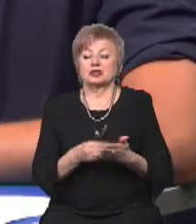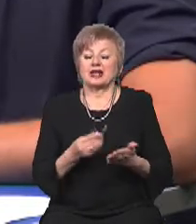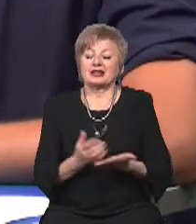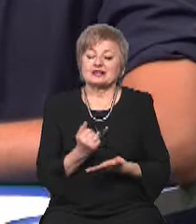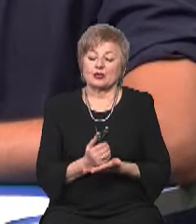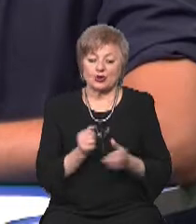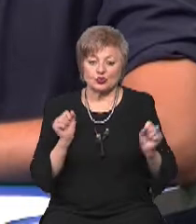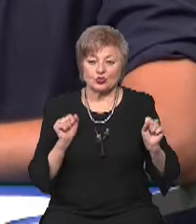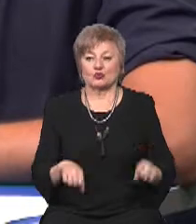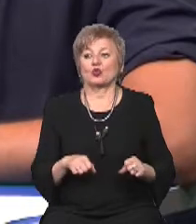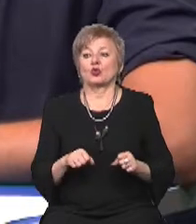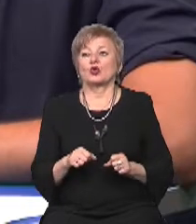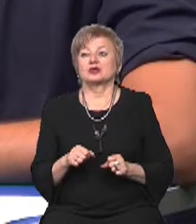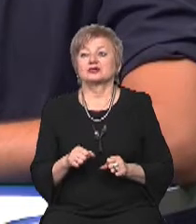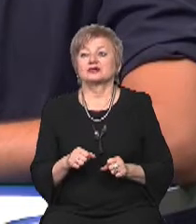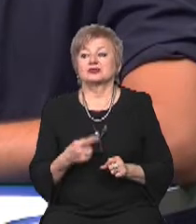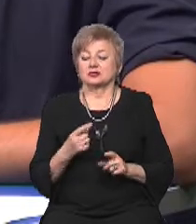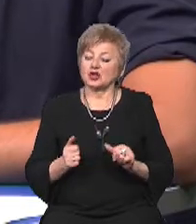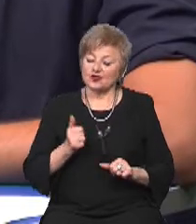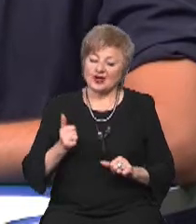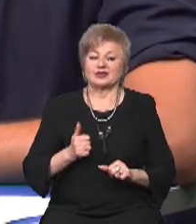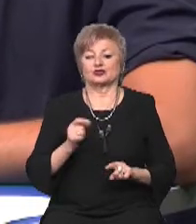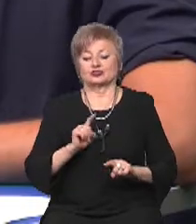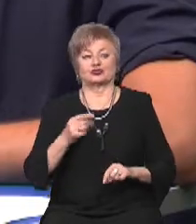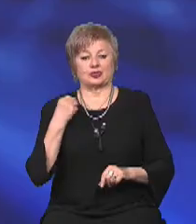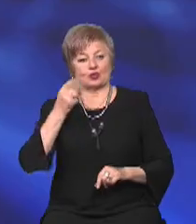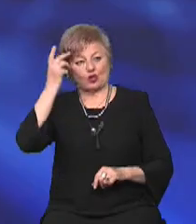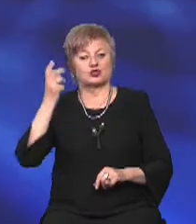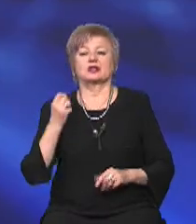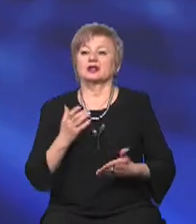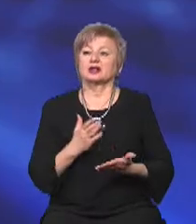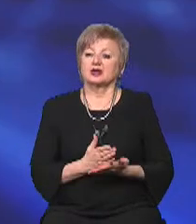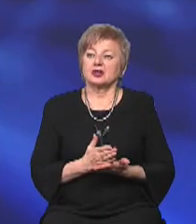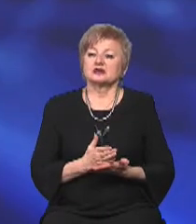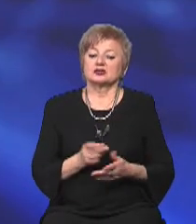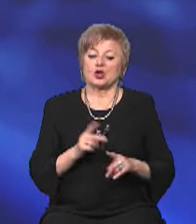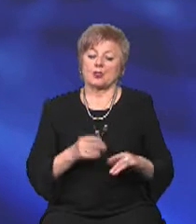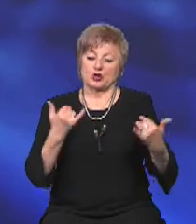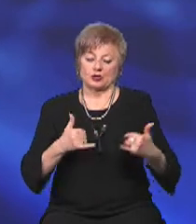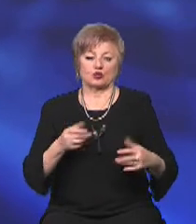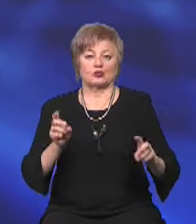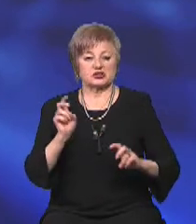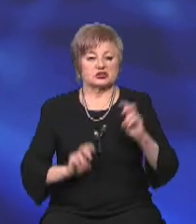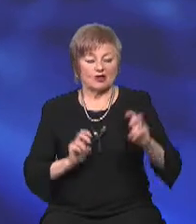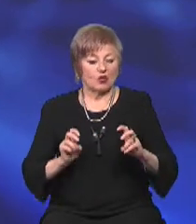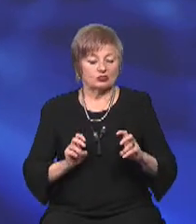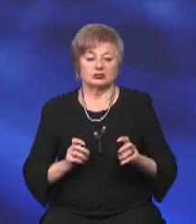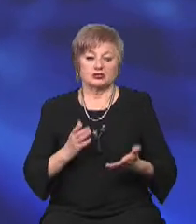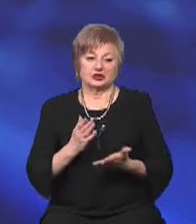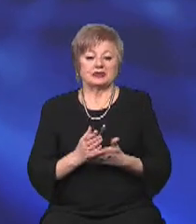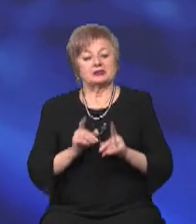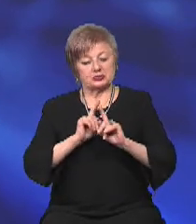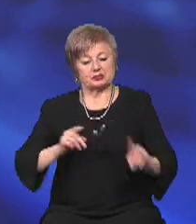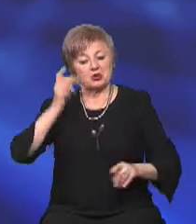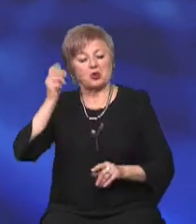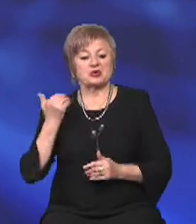заробляти, так, перепрофілюватися самому місту як такому металургійному гіганту і додати щось інше. Тут якраз